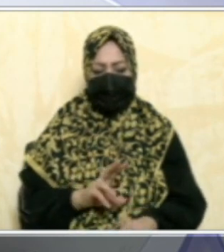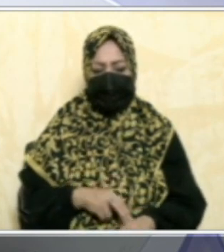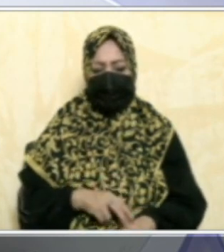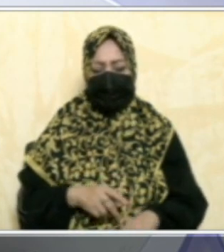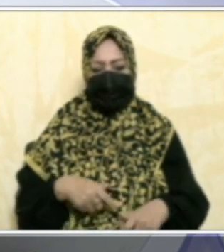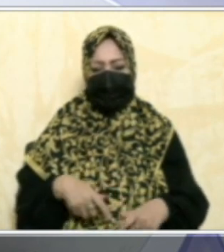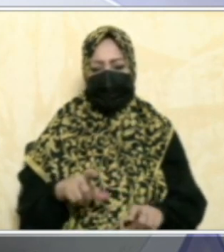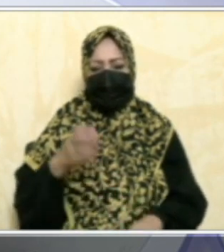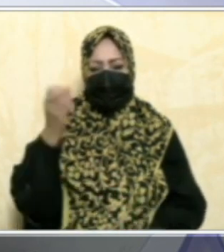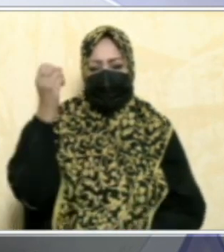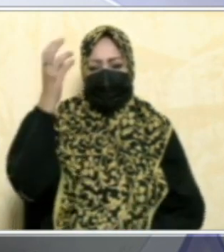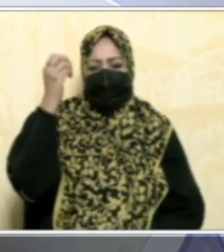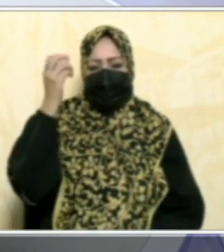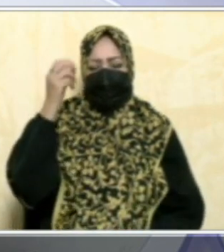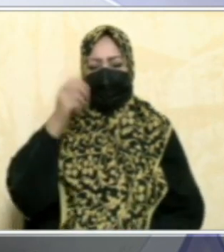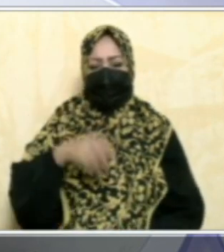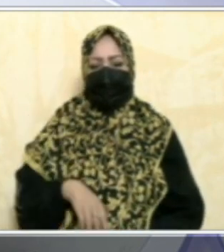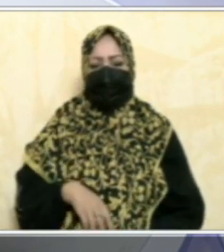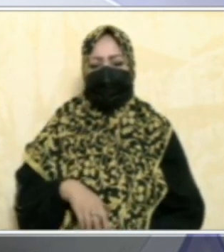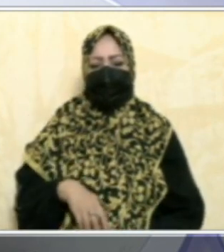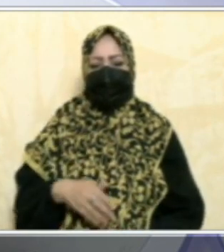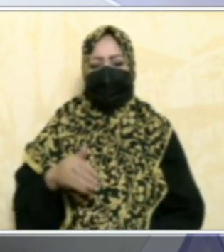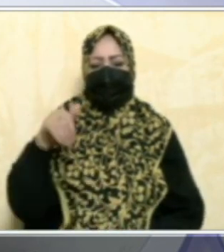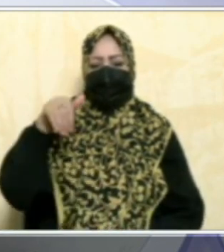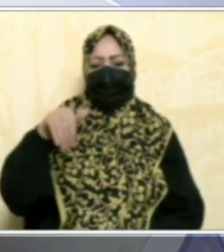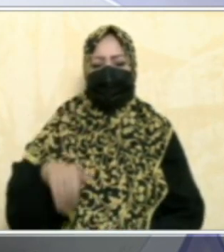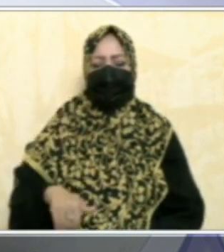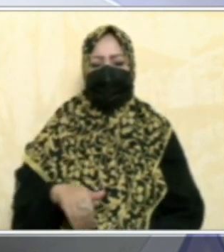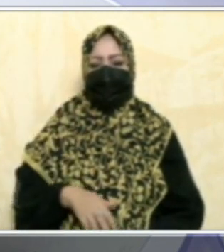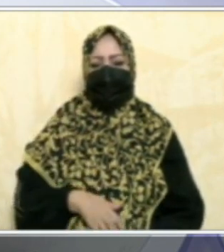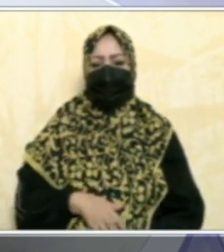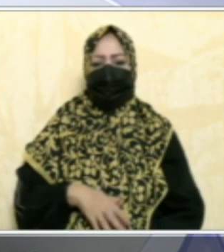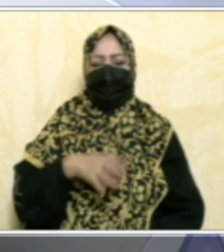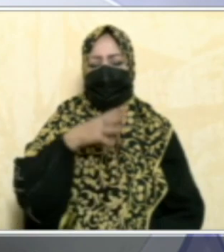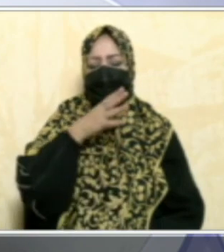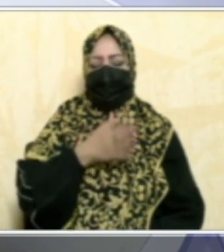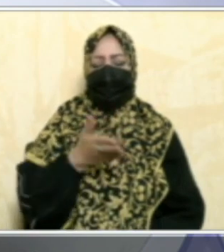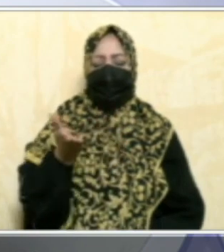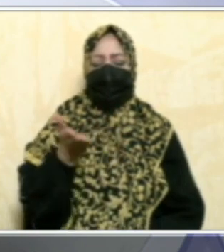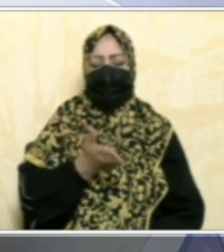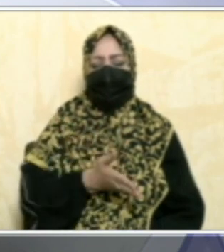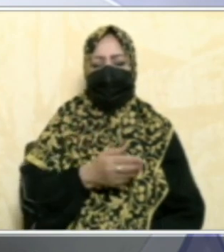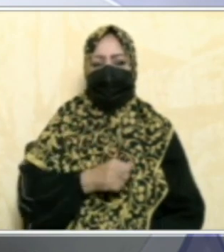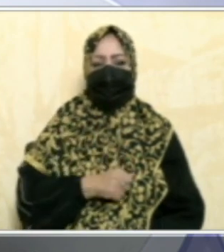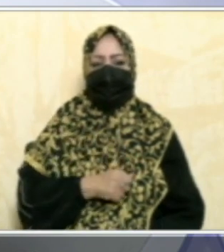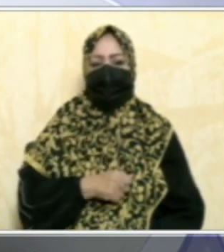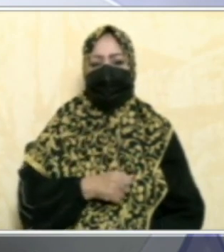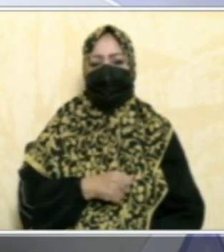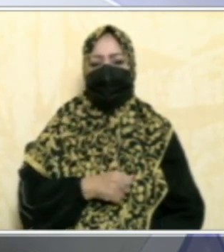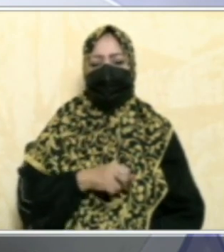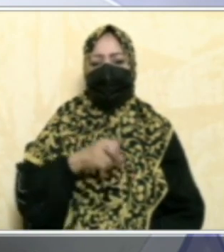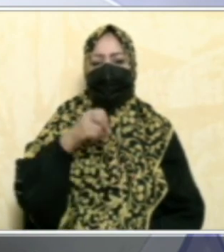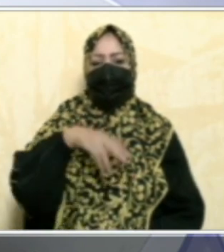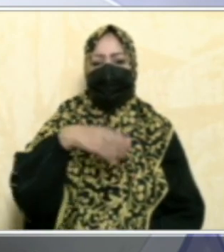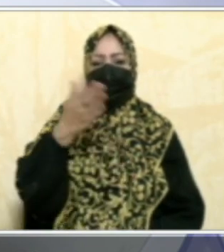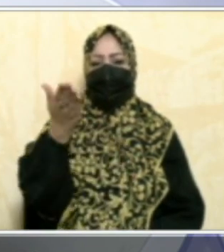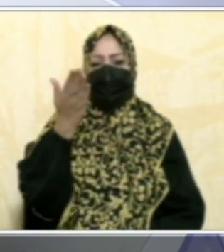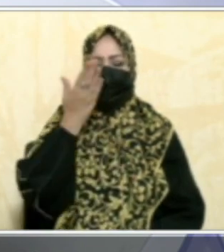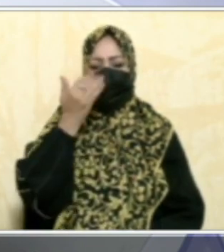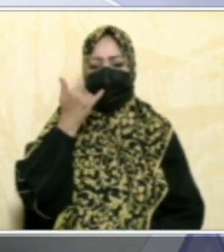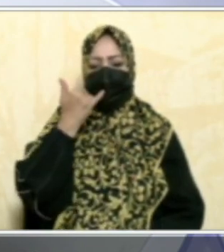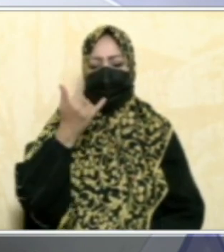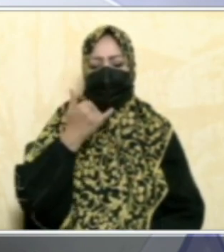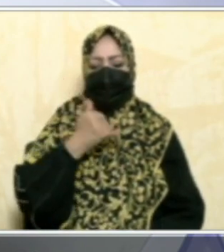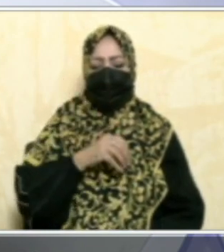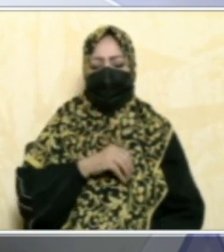السلام عليكم بالشيخ. معلش. وعليكم السلام. تفضلي أخت أم محمد أنت على الهواء. قلت لك معلش يا شيخ، ما بيقدر يصلي، ما بيقدر كنا نشتغل